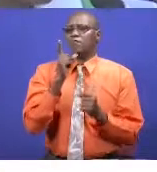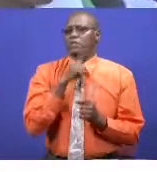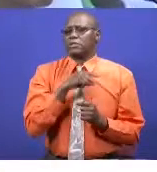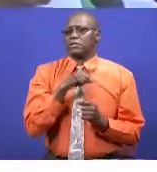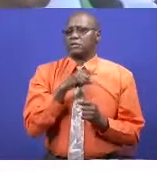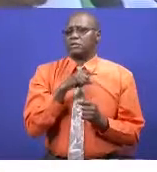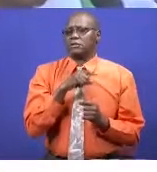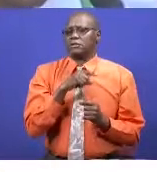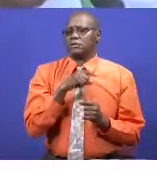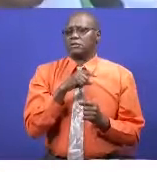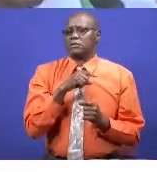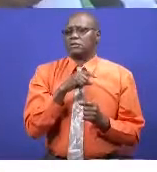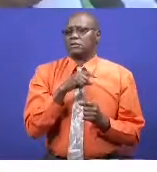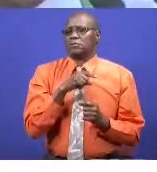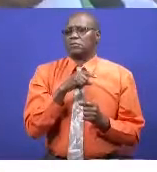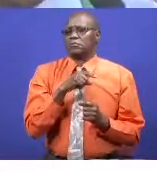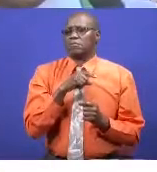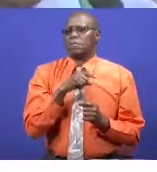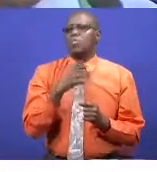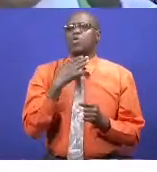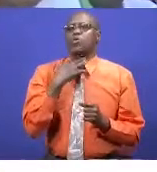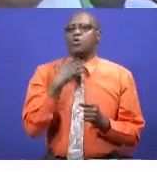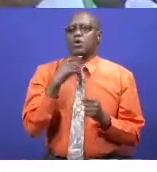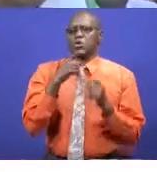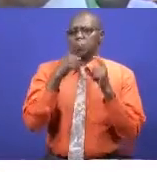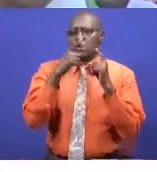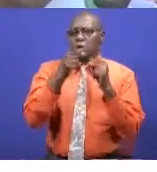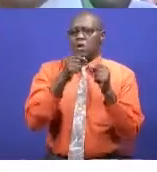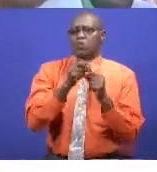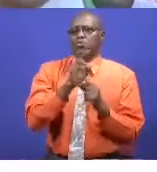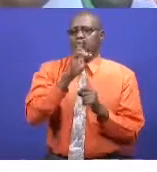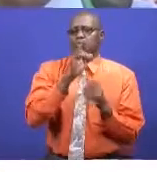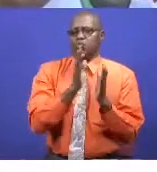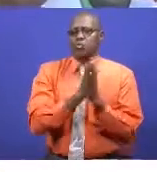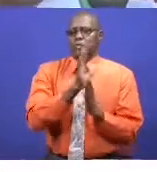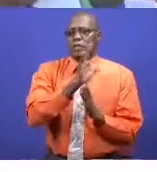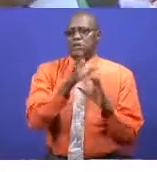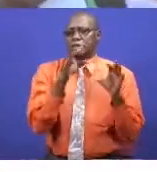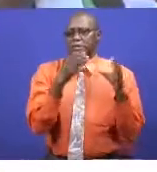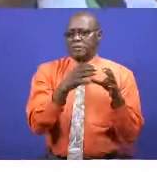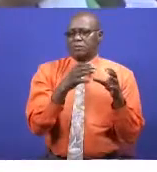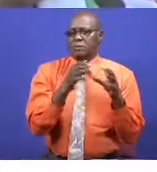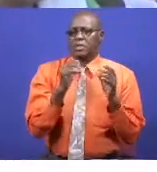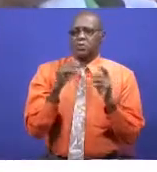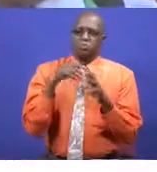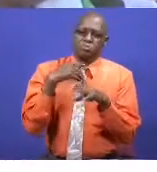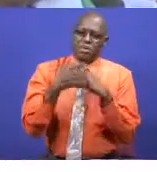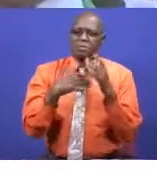Wamemshika Sakaja, na tunataka kuambia Rais Uhuru na timu yake, wakicheza na